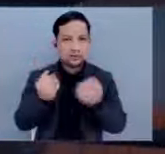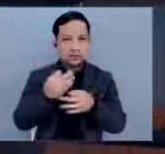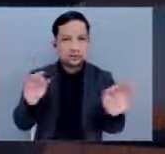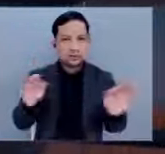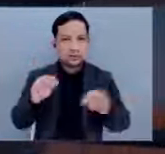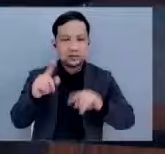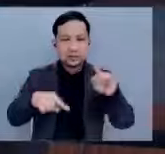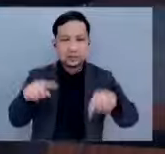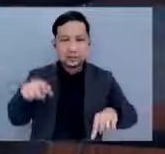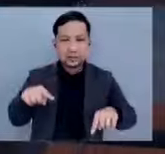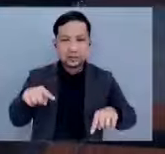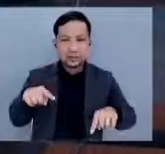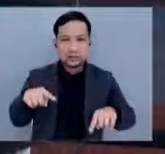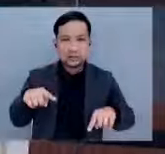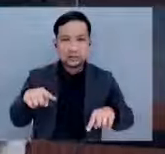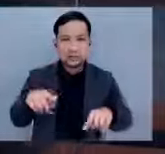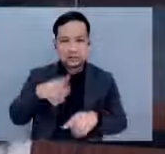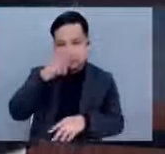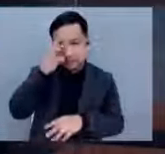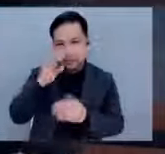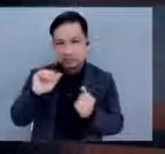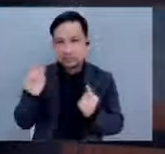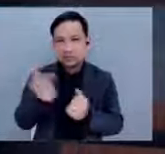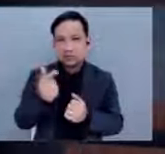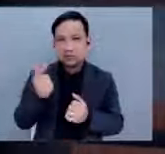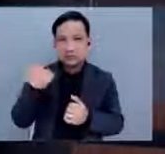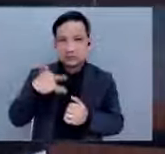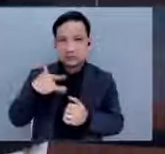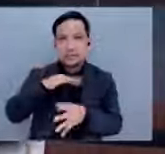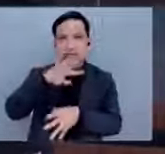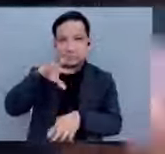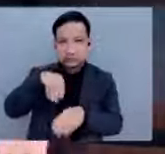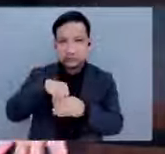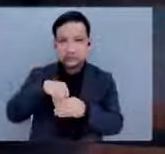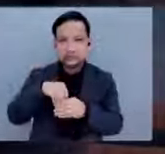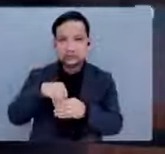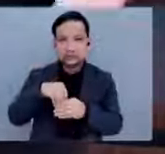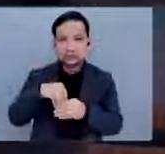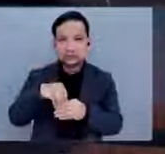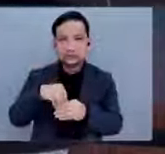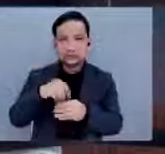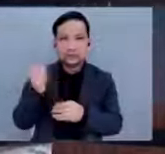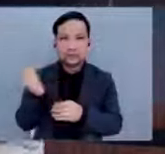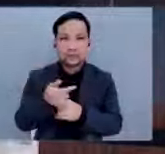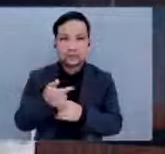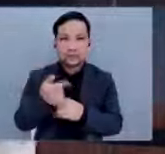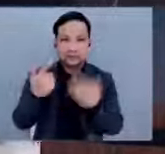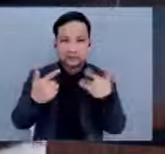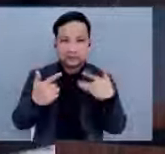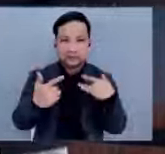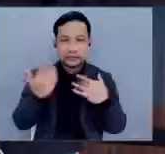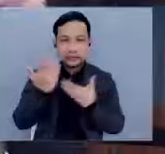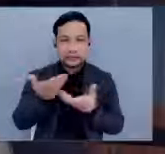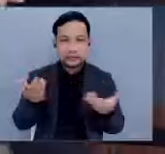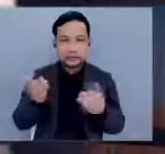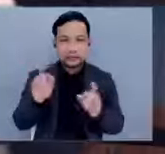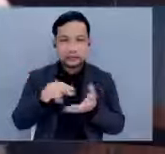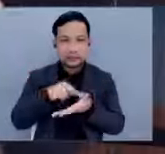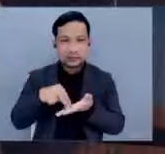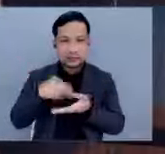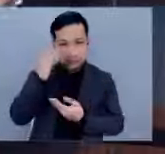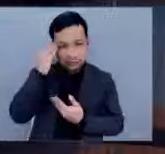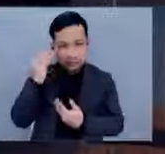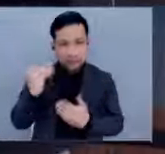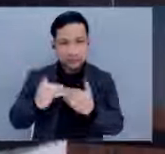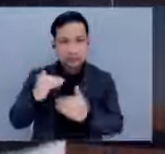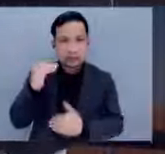Jossan. Hindi. Lahat ng style nandiyan. Yeah, oh, lahat. Diba? All style. Kaya ng mga dancers, sinasabi nila na itong